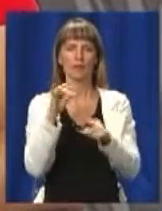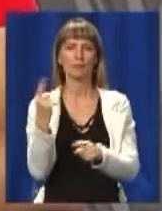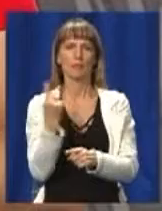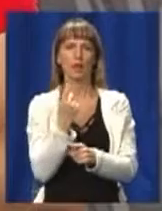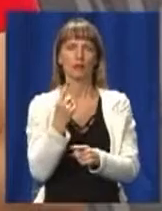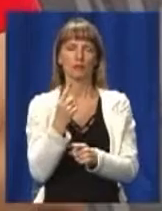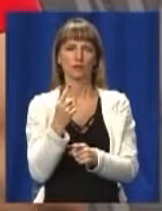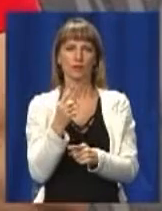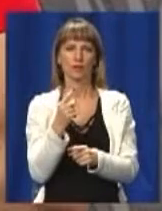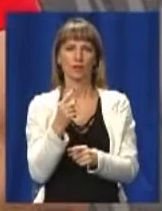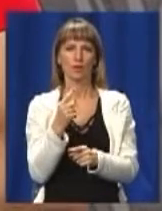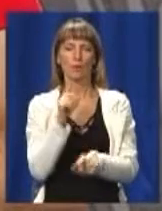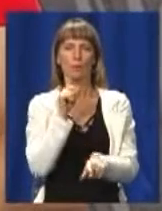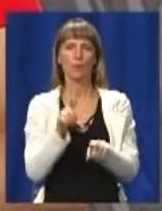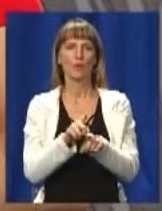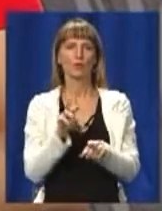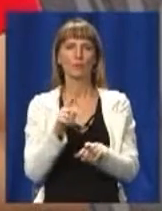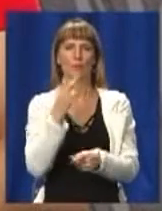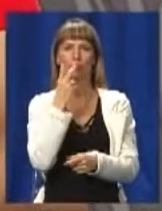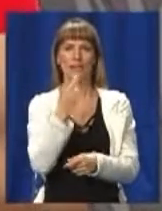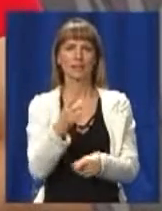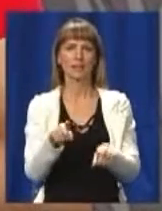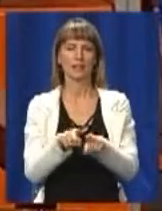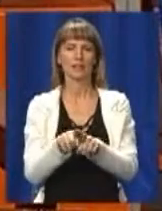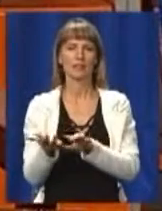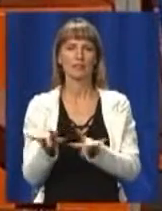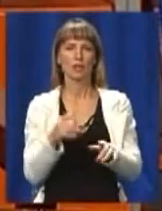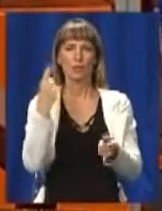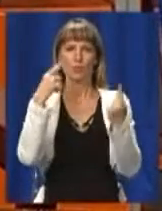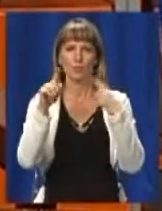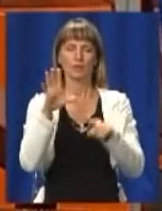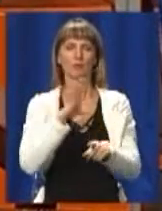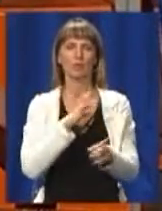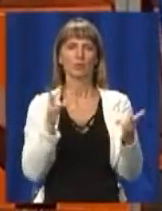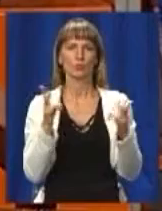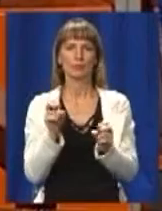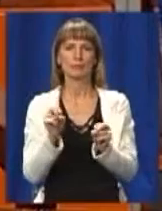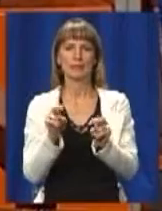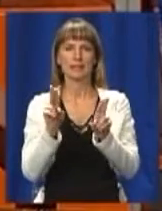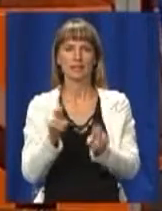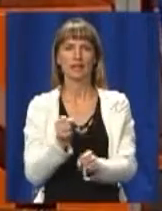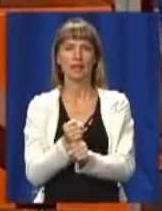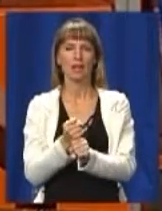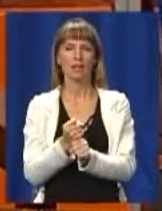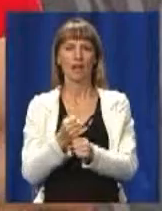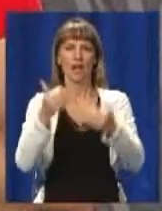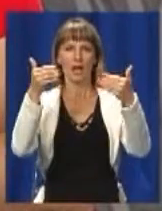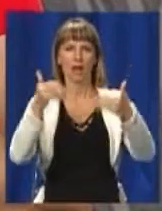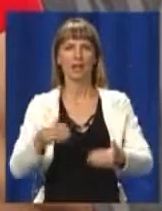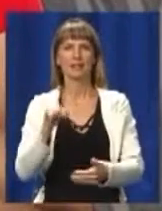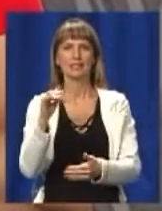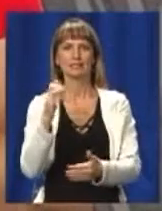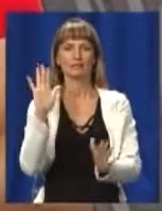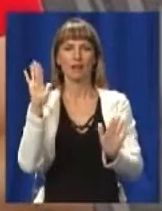перші прототипи, от уяви собі, для того, аби подивитися от такий рухомий мультик, було потрібно, от спеціально робили екрани із дзеркал, і